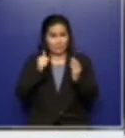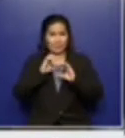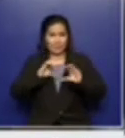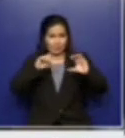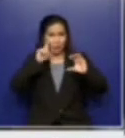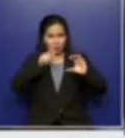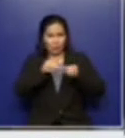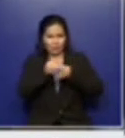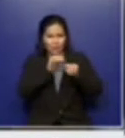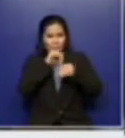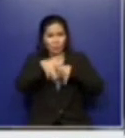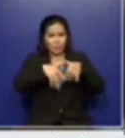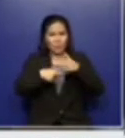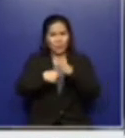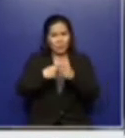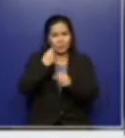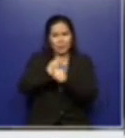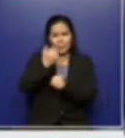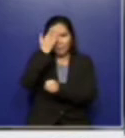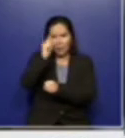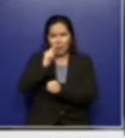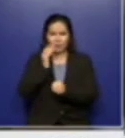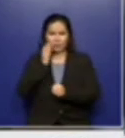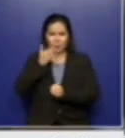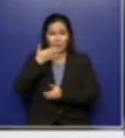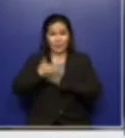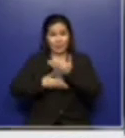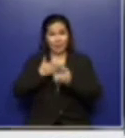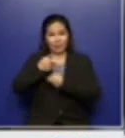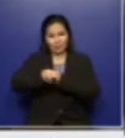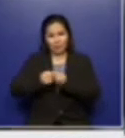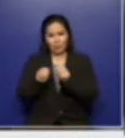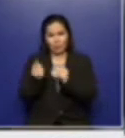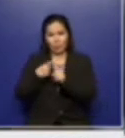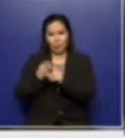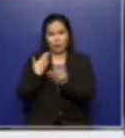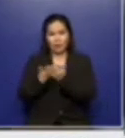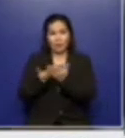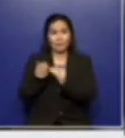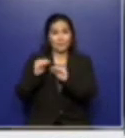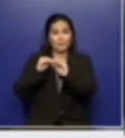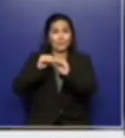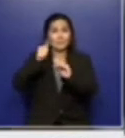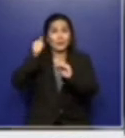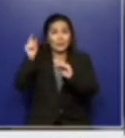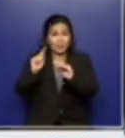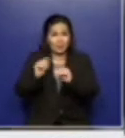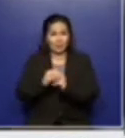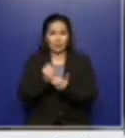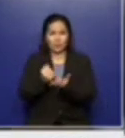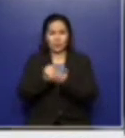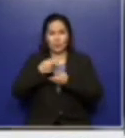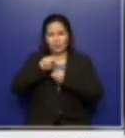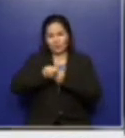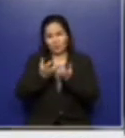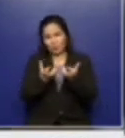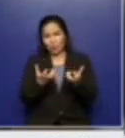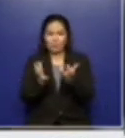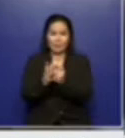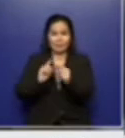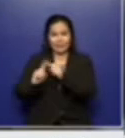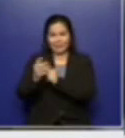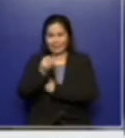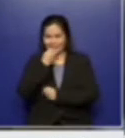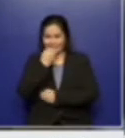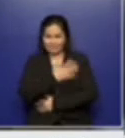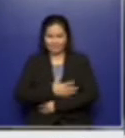ทำแล้วราคาพืชเกษตรเราจะสูงขึ้นขายได้มากขึ้นอย่างไรเพื่อทำให้พืชเกษตรของเรากินแล้วปลอดภัย